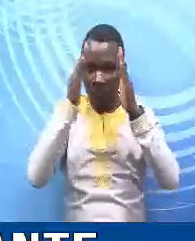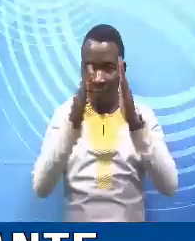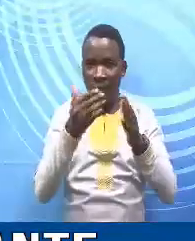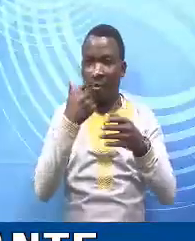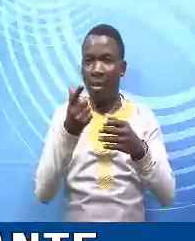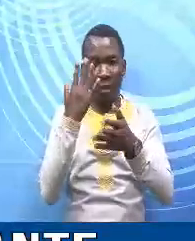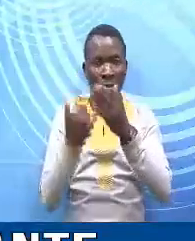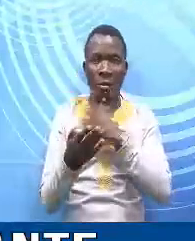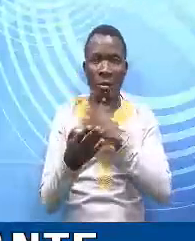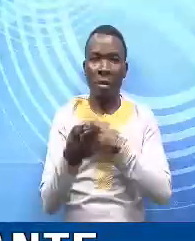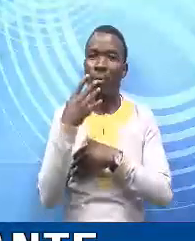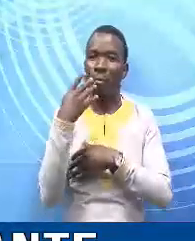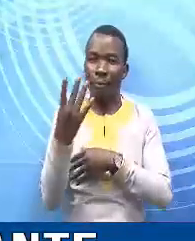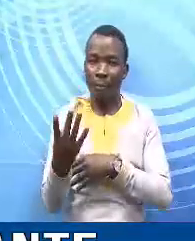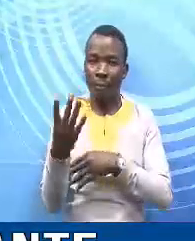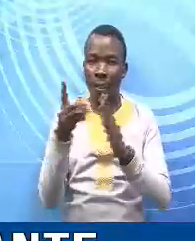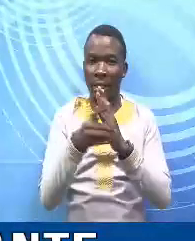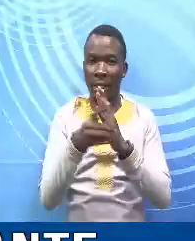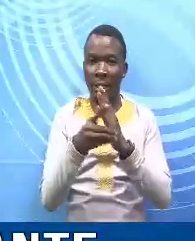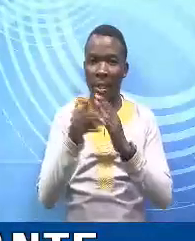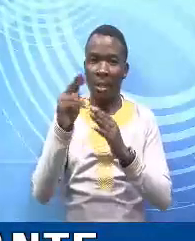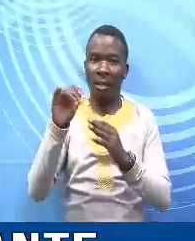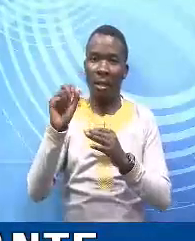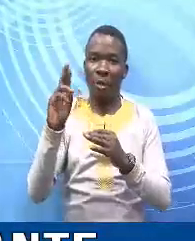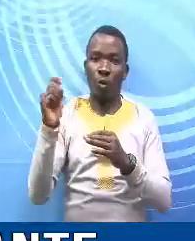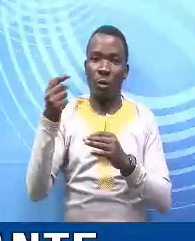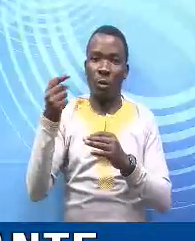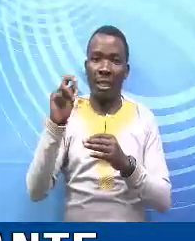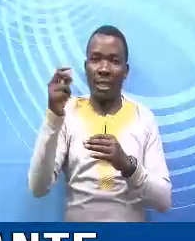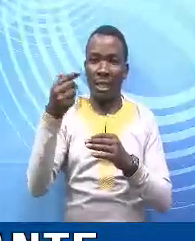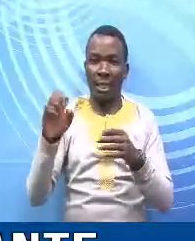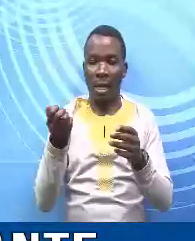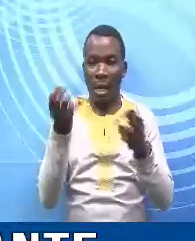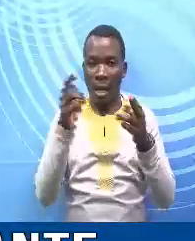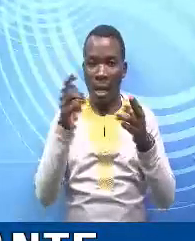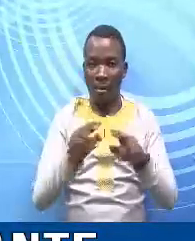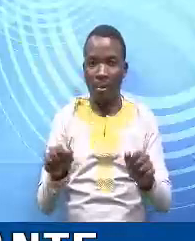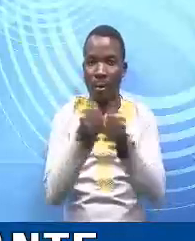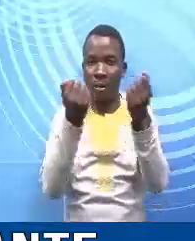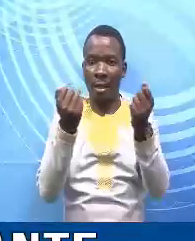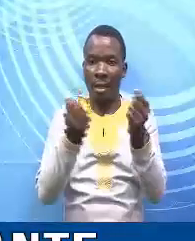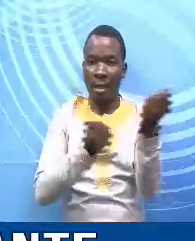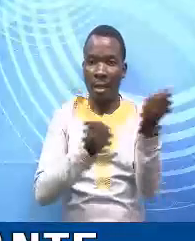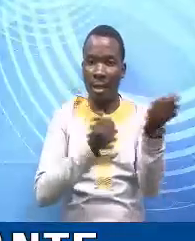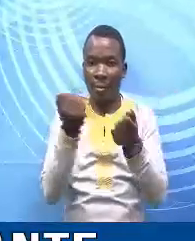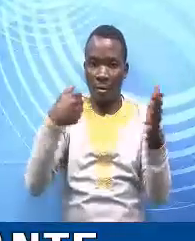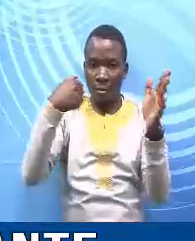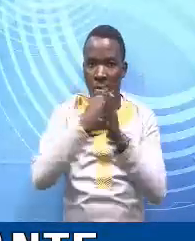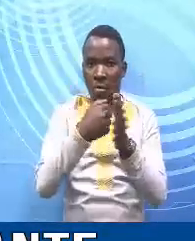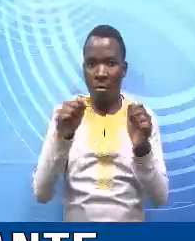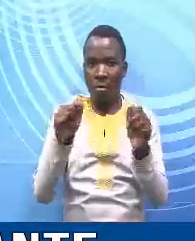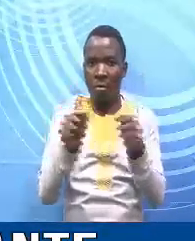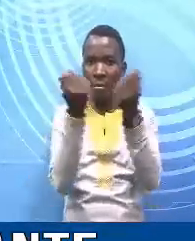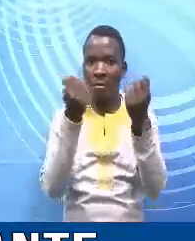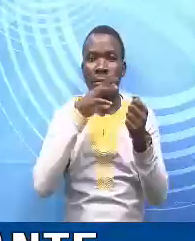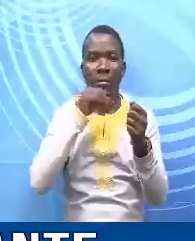Twababwiye ko mu gitondo cy'ukuru uyu wa kane mu karere ka Nyarugenge murenge wa Muhima habere impanuka aho imodoka yagonze umwana w'umusore imugongera mu